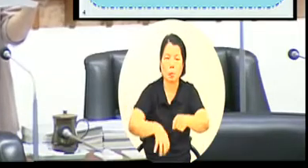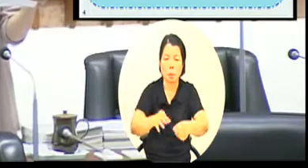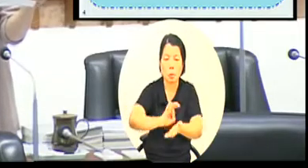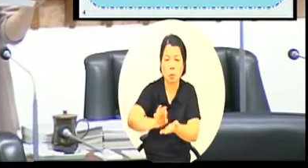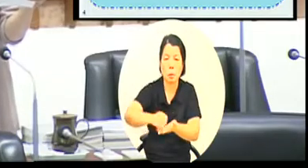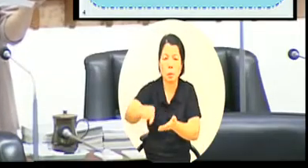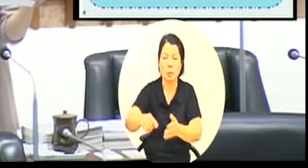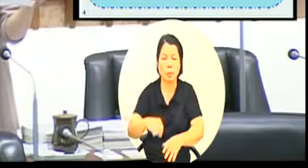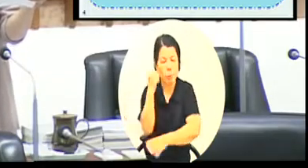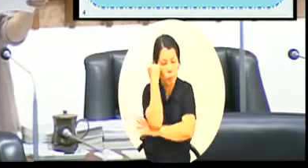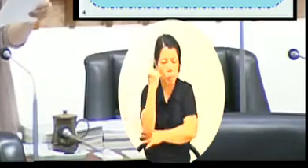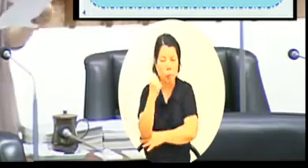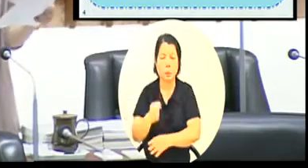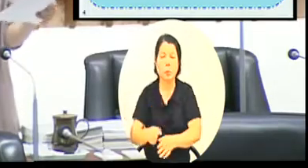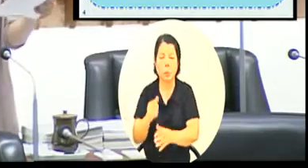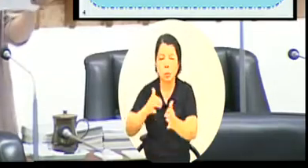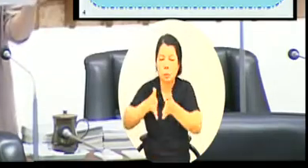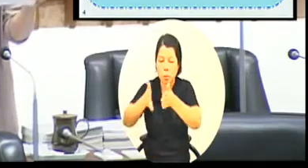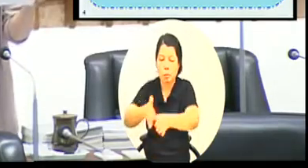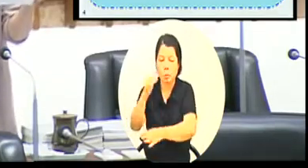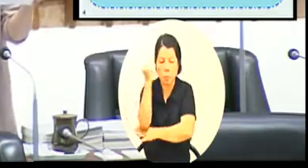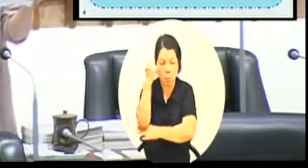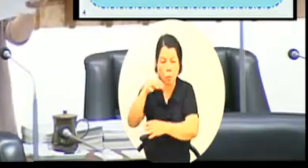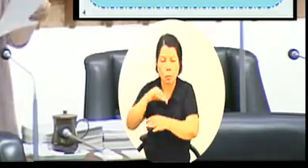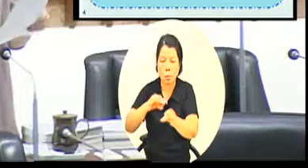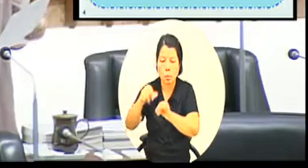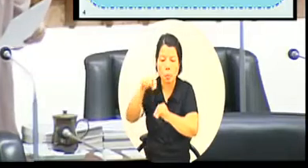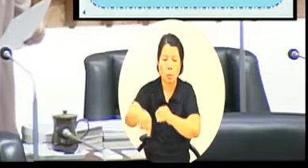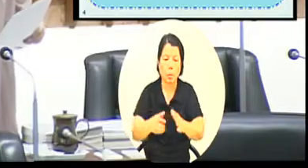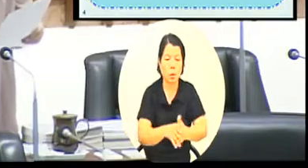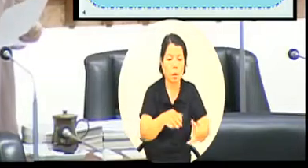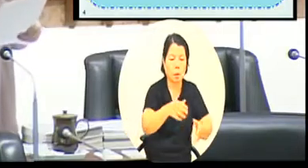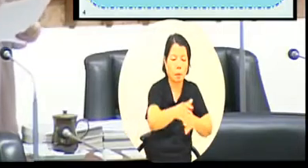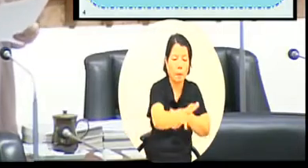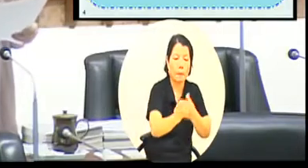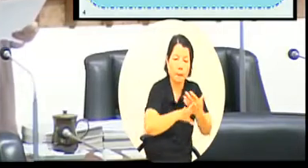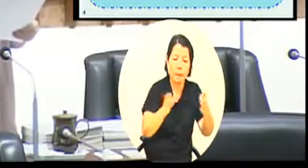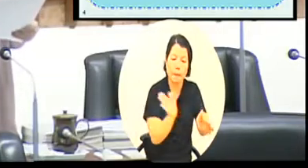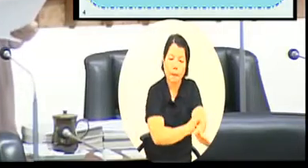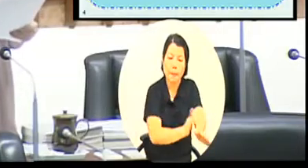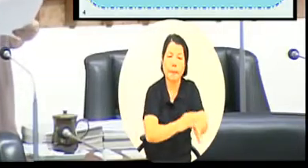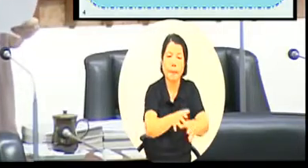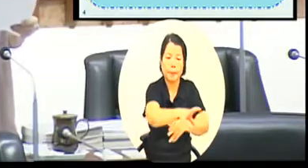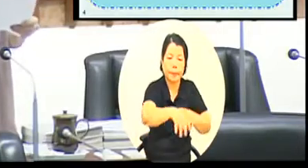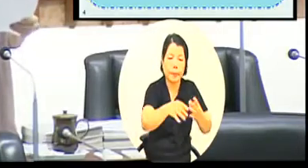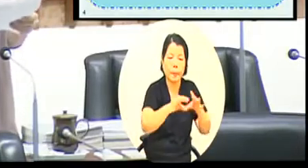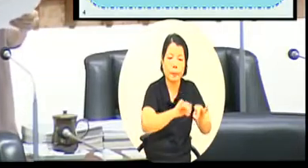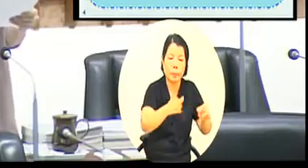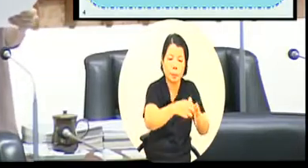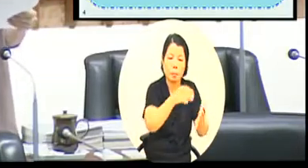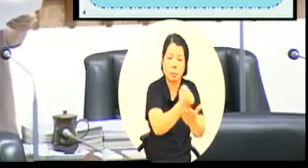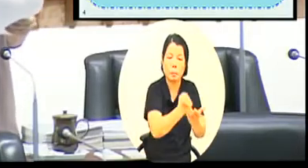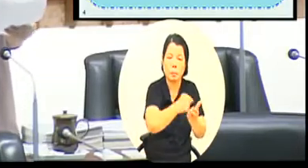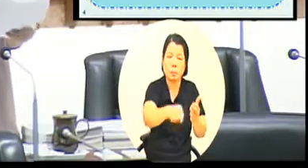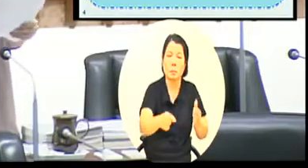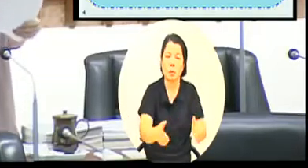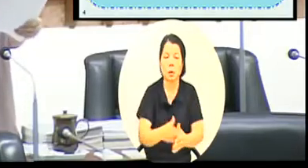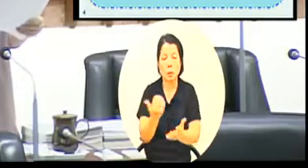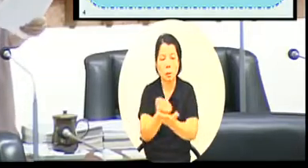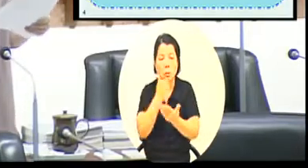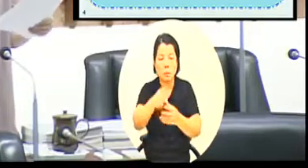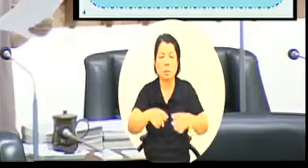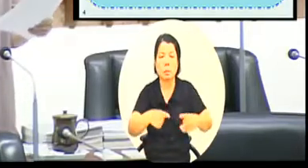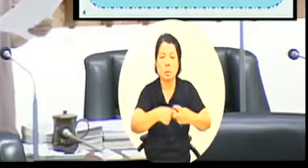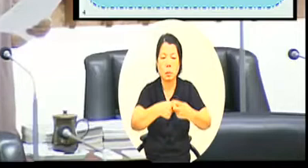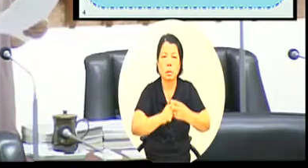的那个住宅用地旁边还有农地的存在哦。所以说在这个部分呢，我想请教一下李局长，如果说刚